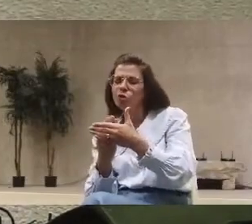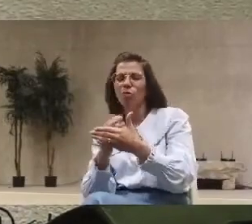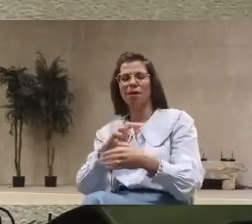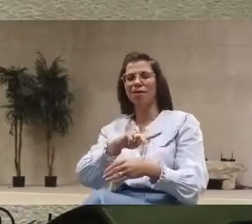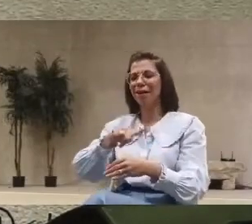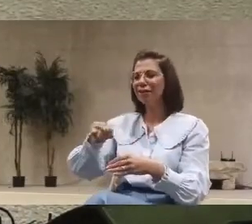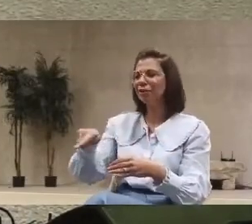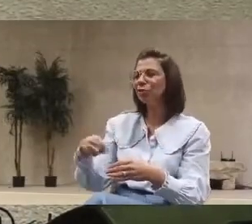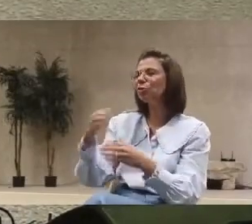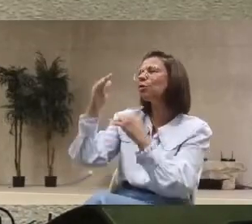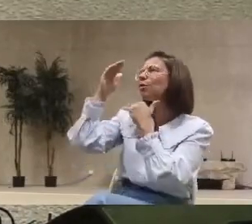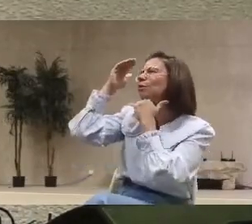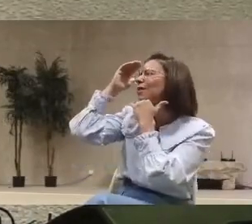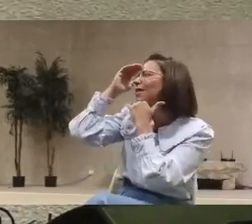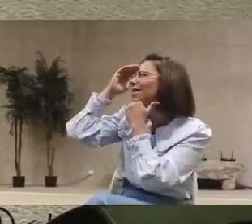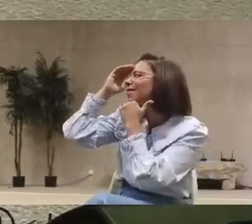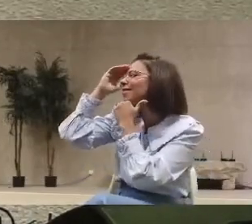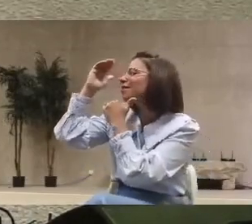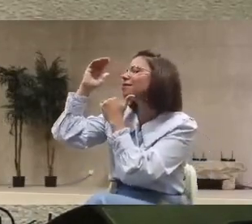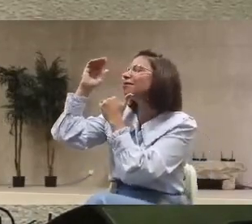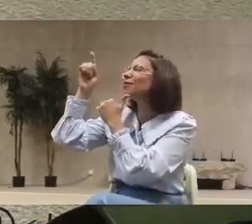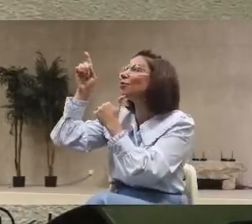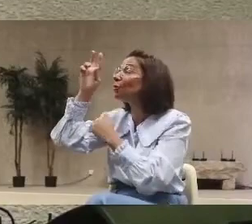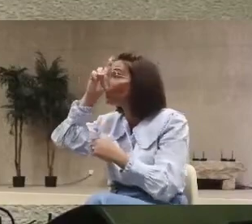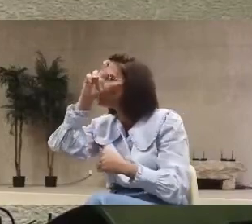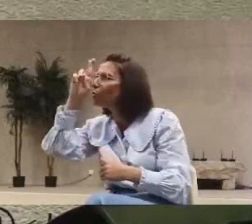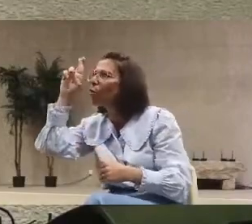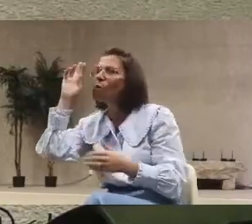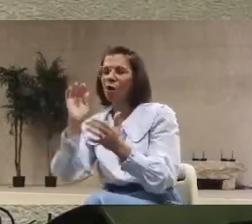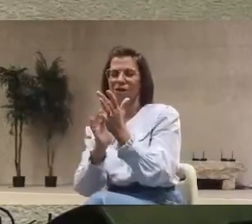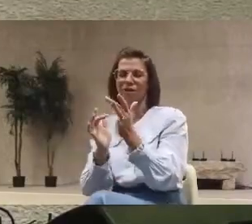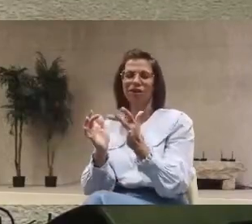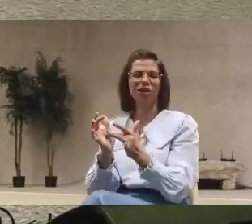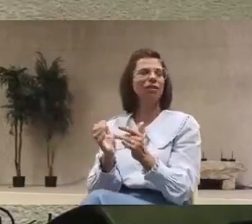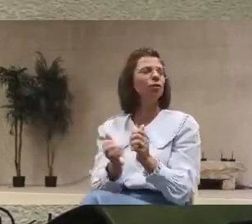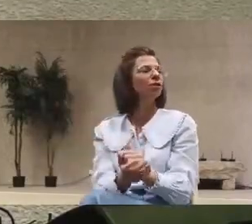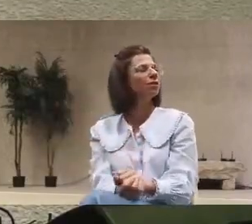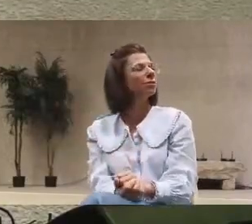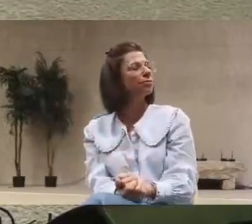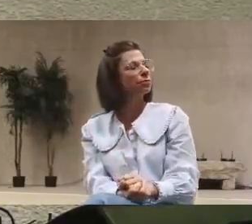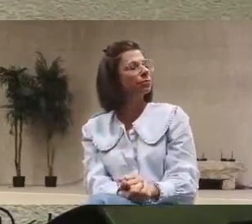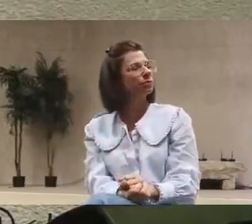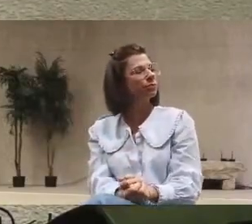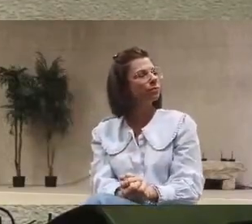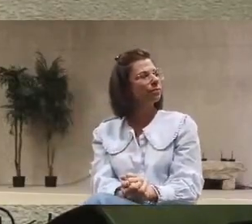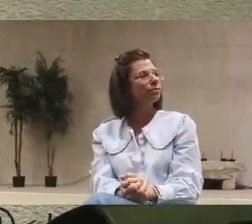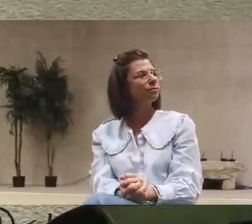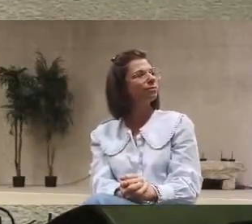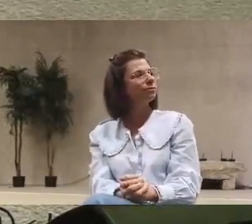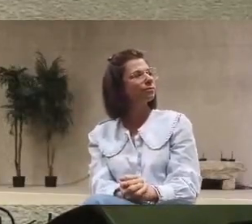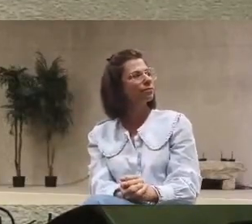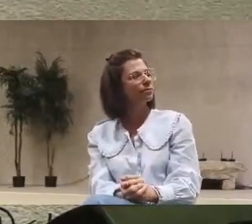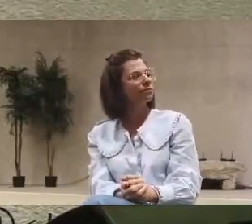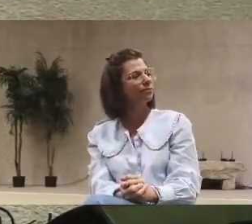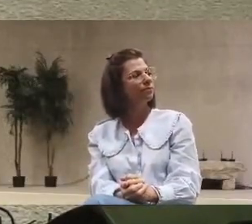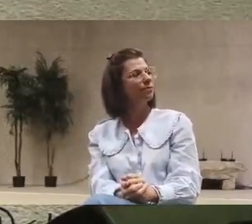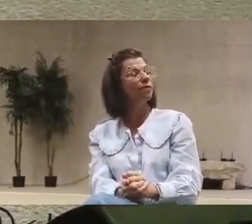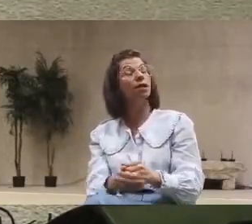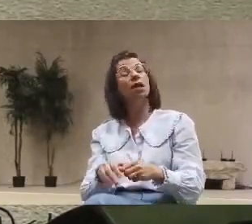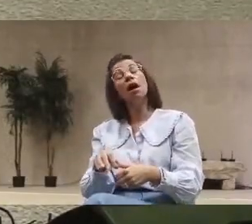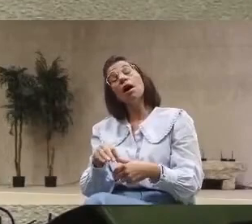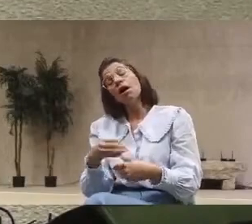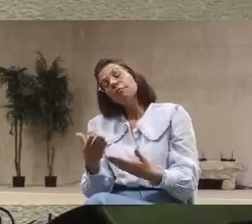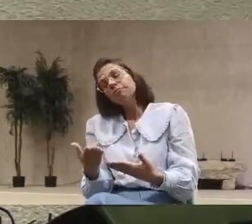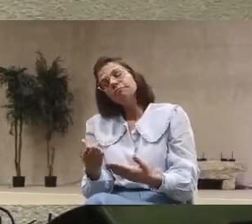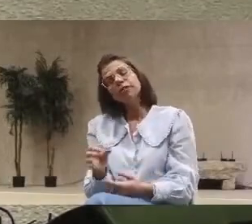! Merci Seigneur, on verra plus tard, pas aujourd'hui forcément, mais comment on en fait partie ? Comment on y